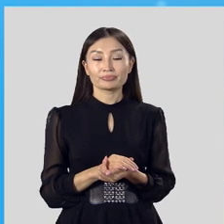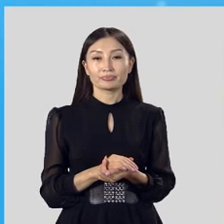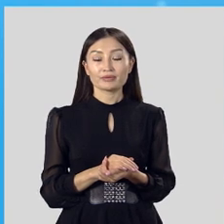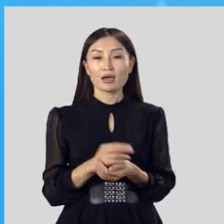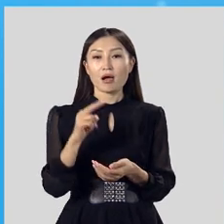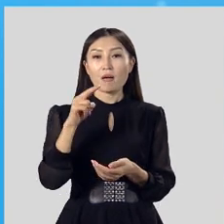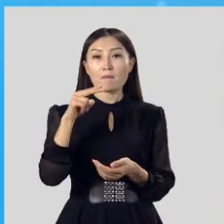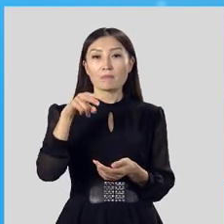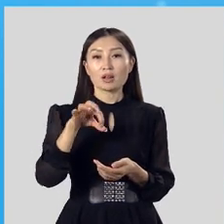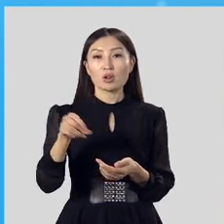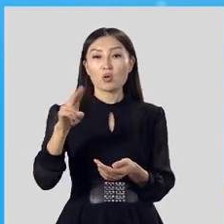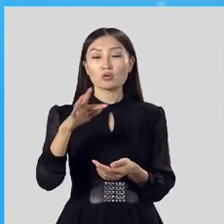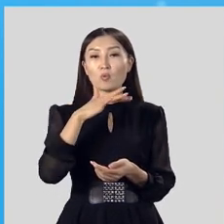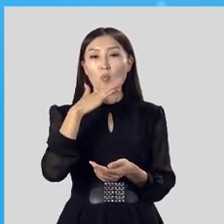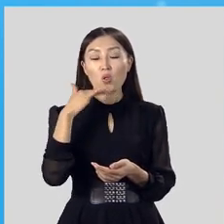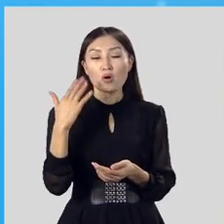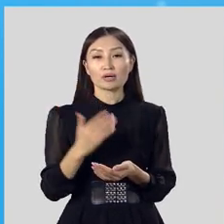А плодов на растении много.